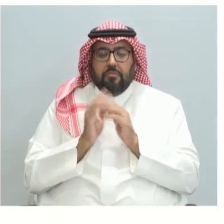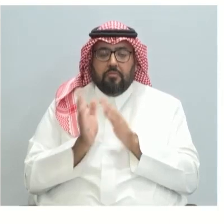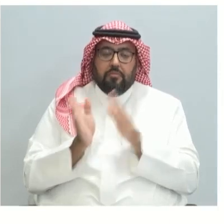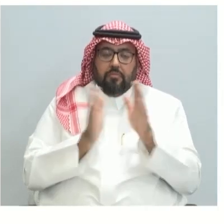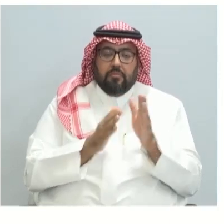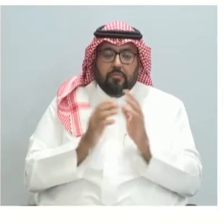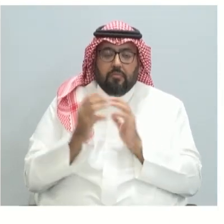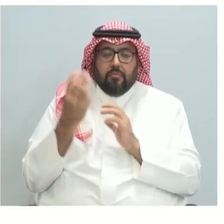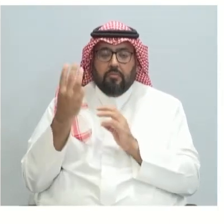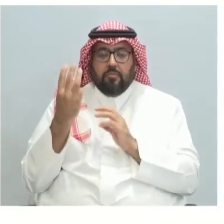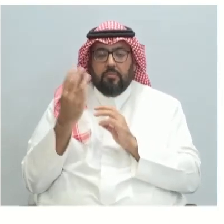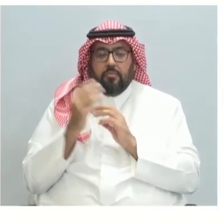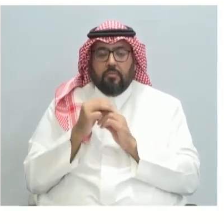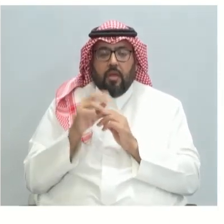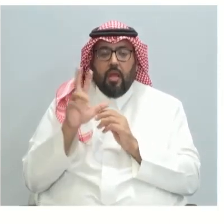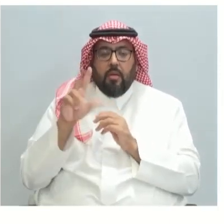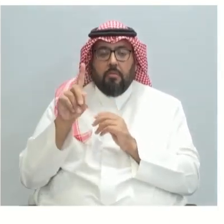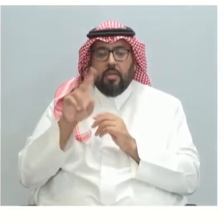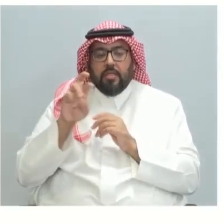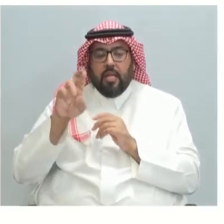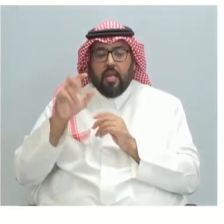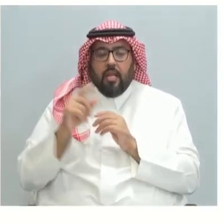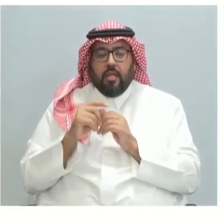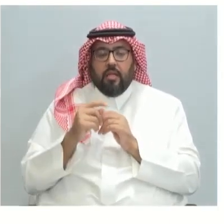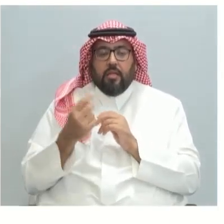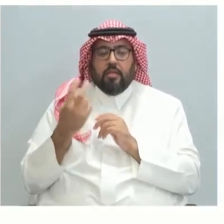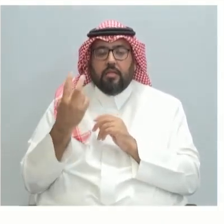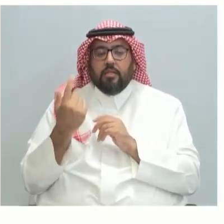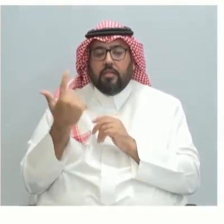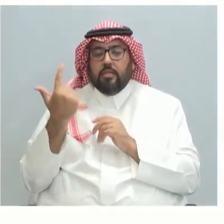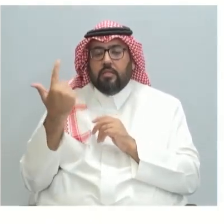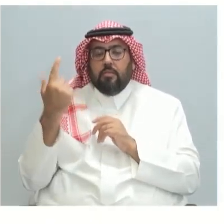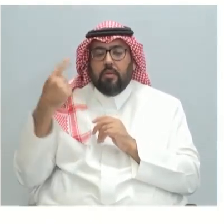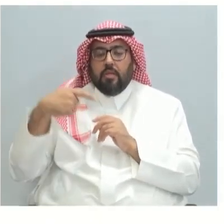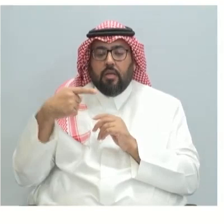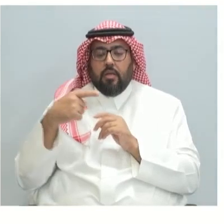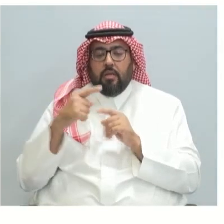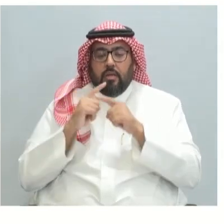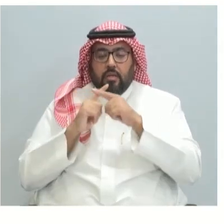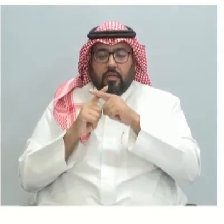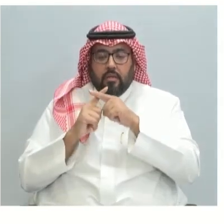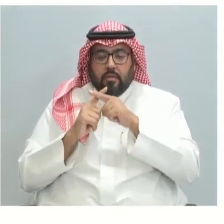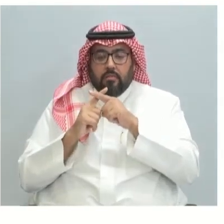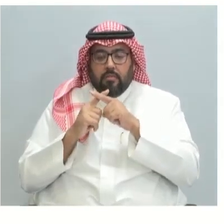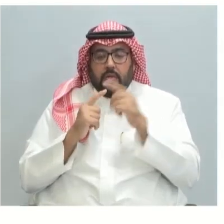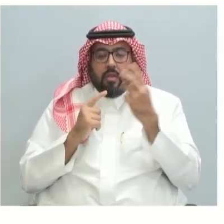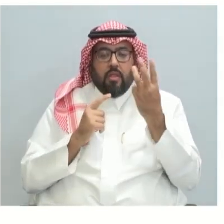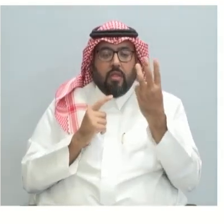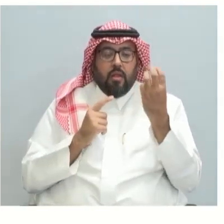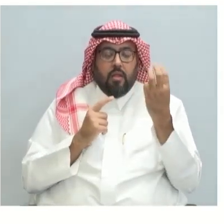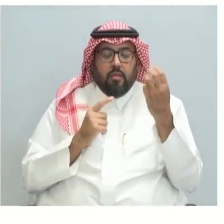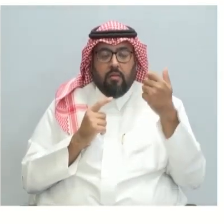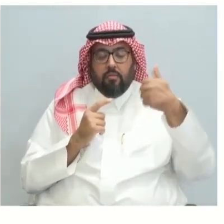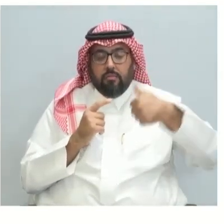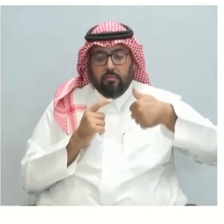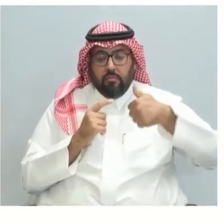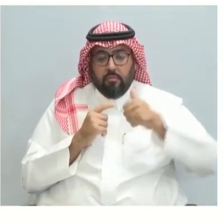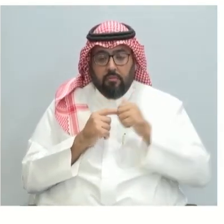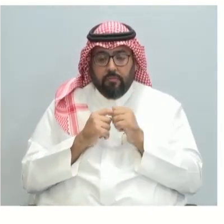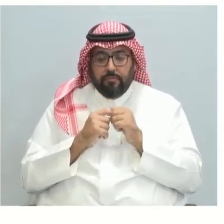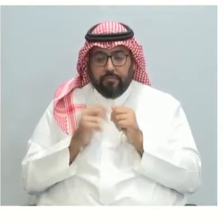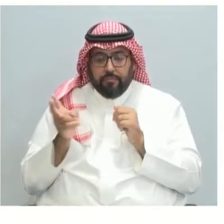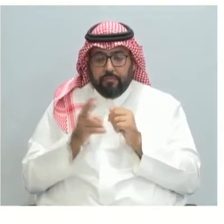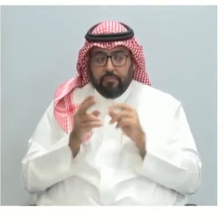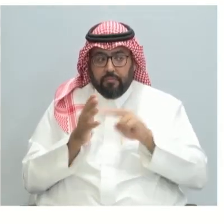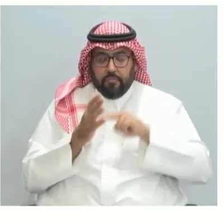القطاع الثالث البازلاء يمثل البازلاء بنسبه 17% سبعه عشره في المئه من 360 درجه نعم